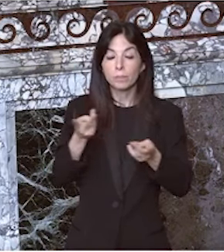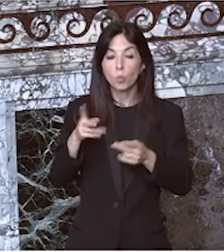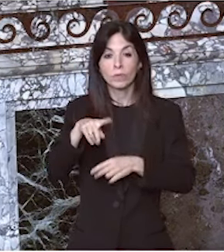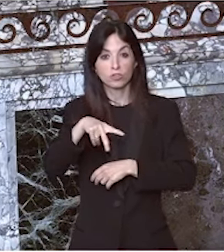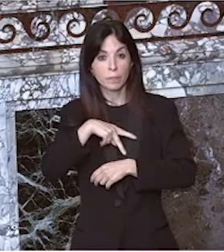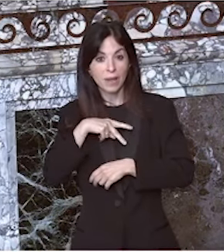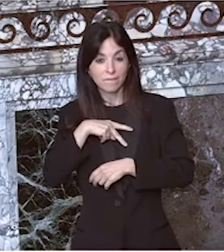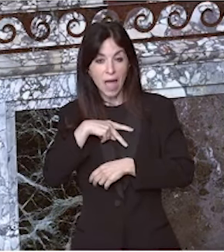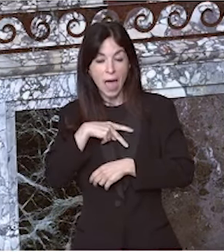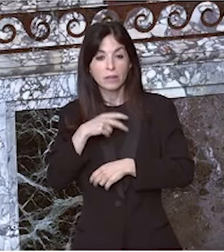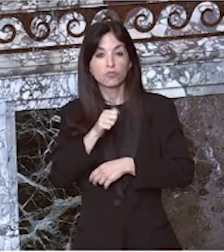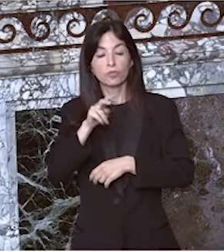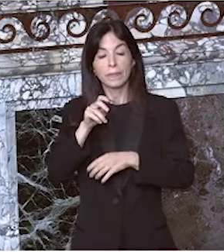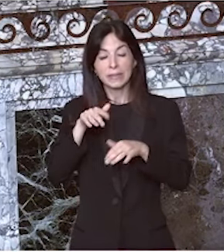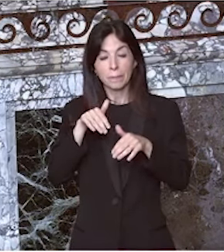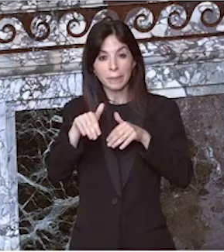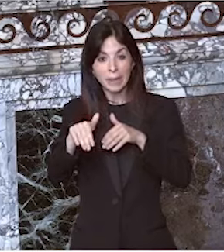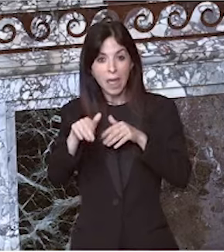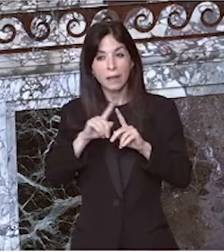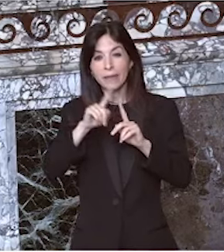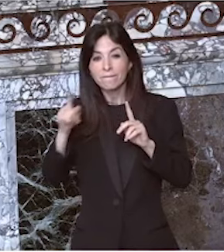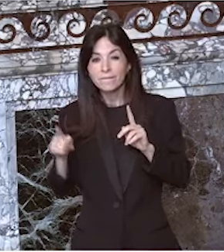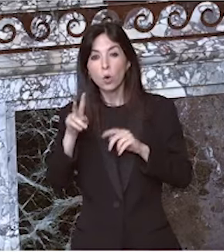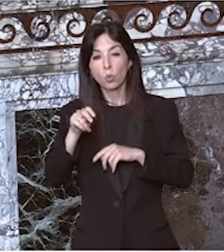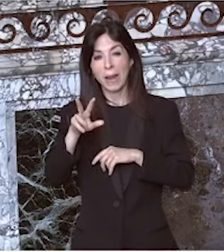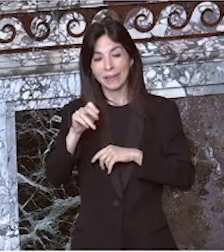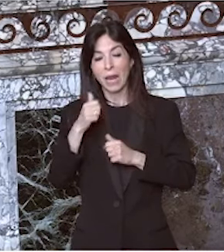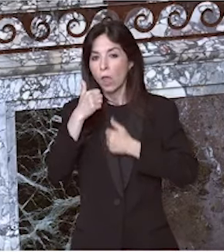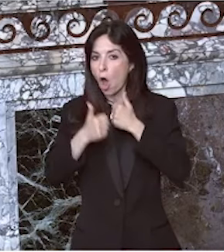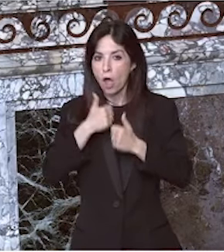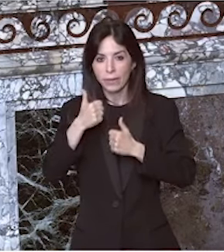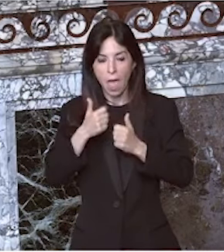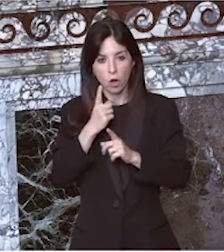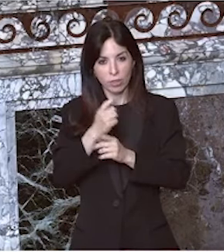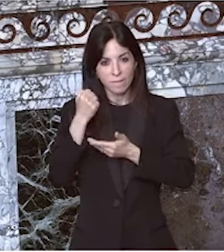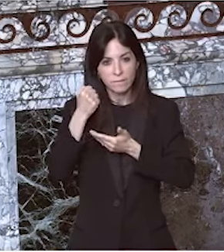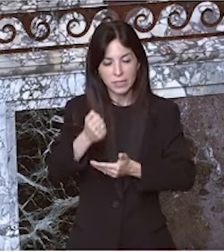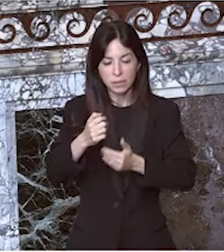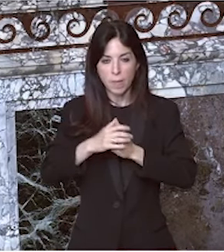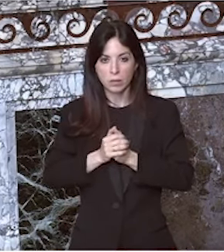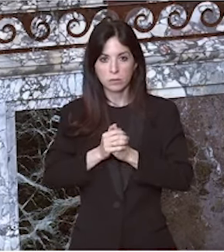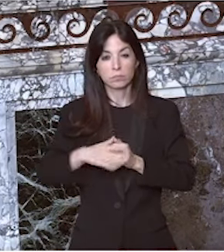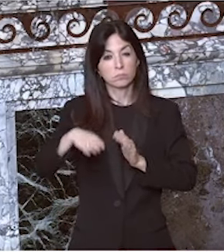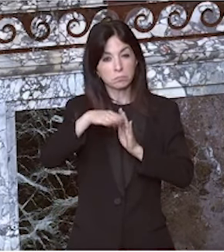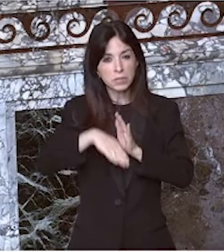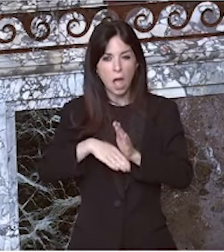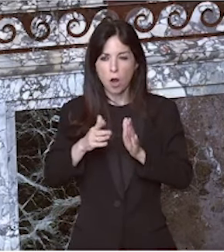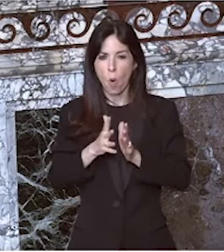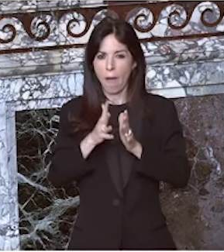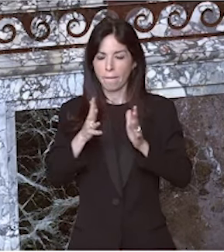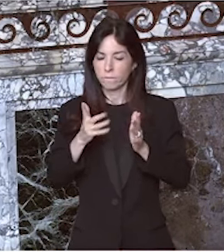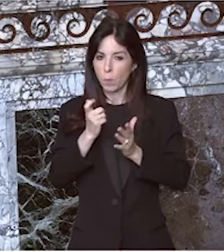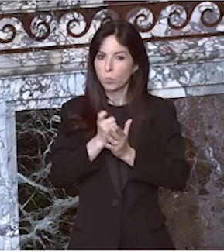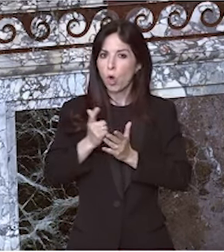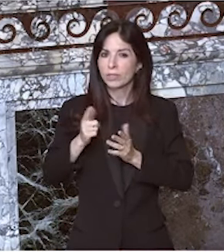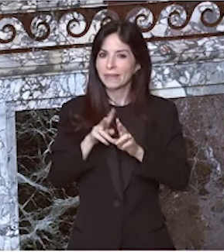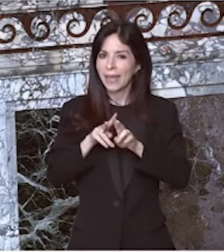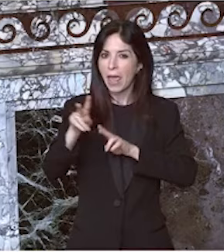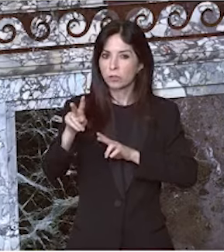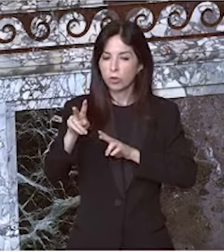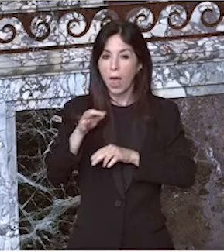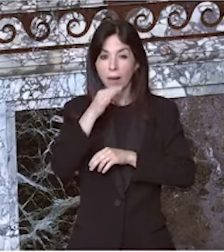ogni anno fino al 2030. Perseguire un piano così vasto a livello nazionale comporterebbe